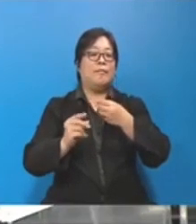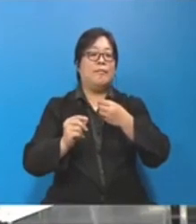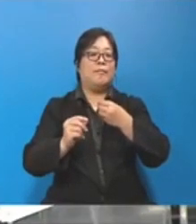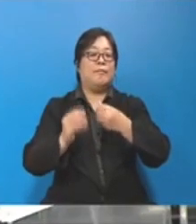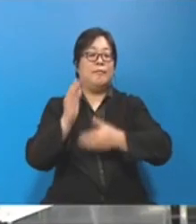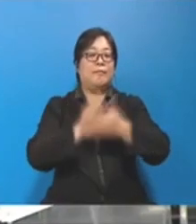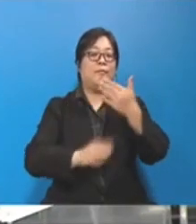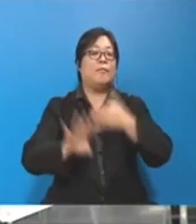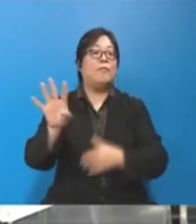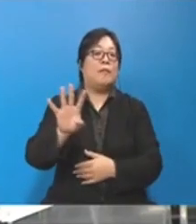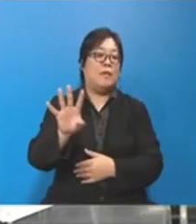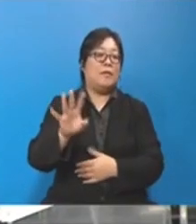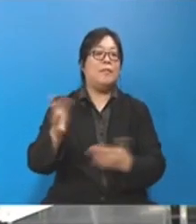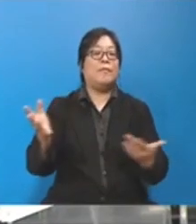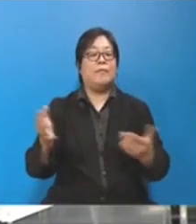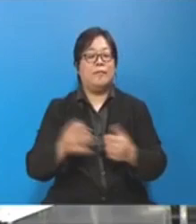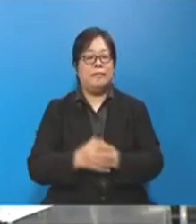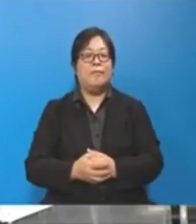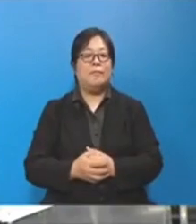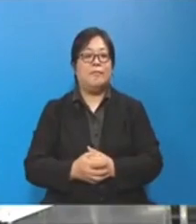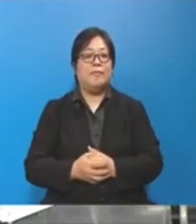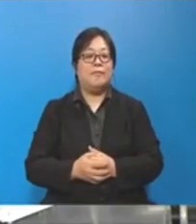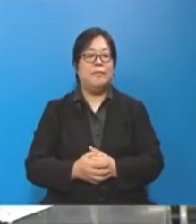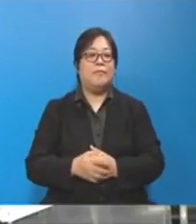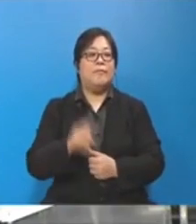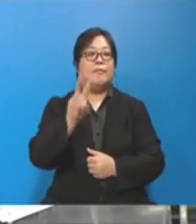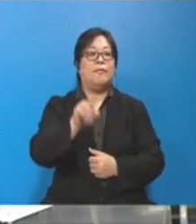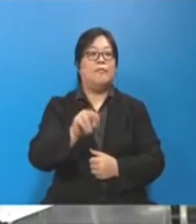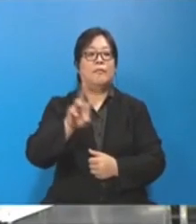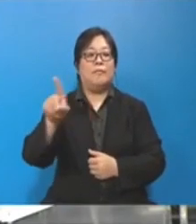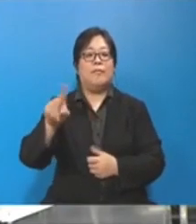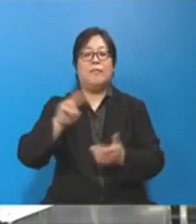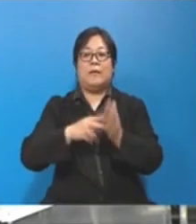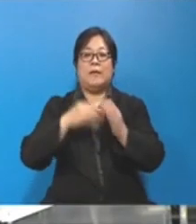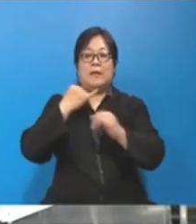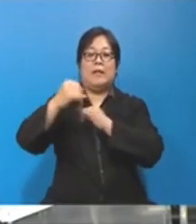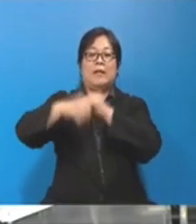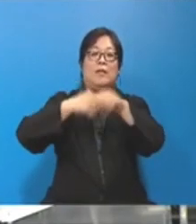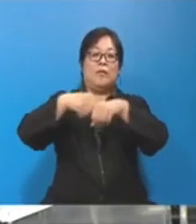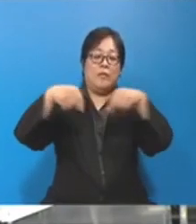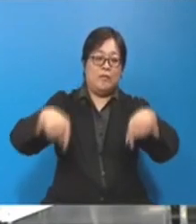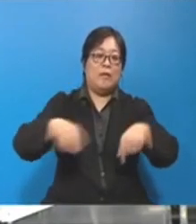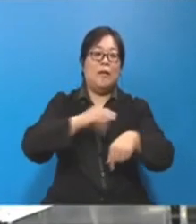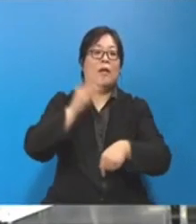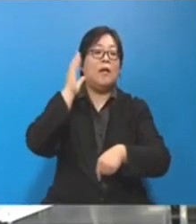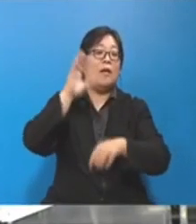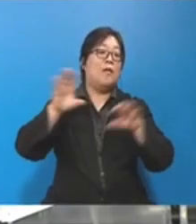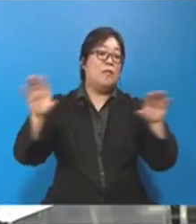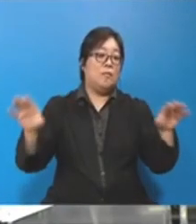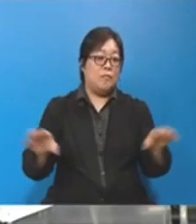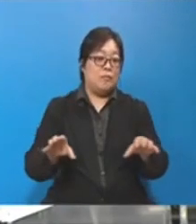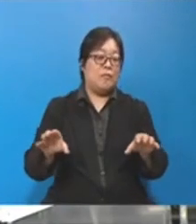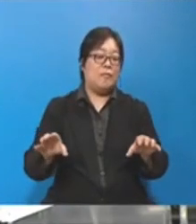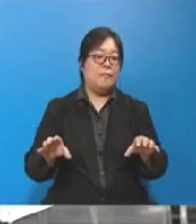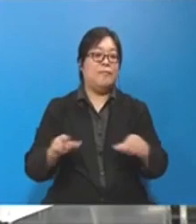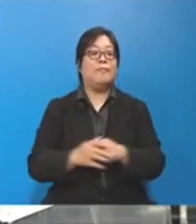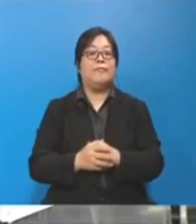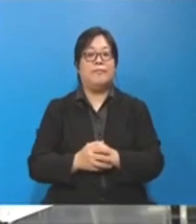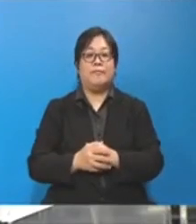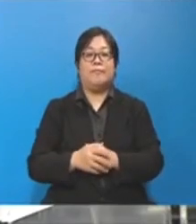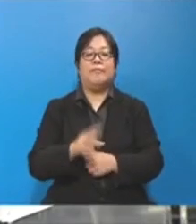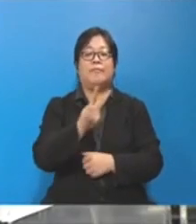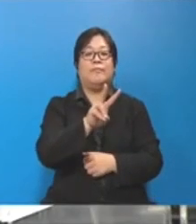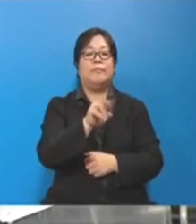Suku ke-4 ataupun what the 21 mananya ujung tahun inilah daaka dilaksanakan pada